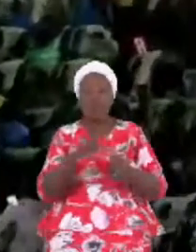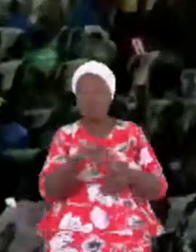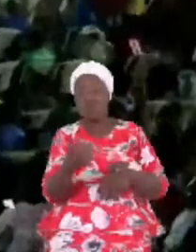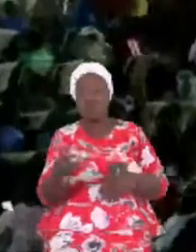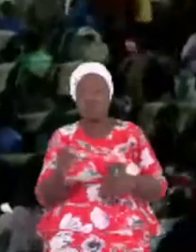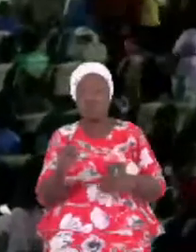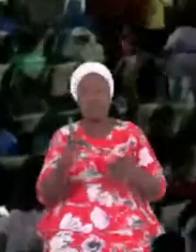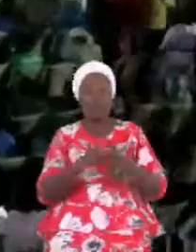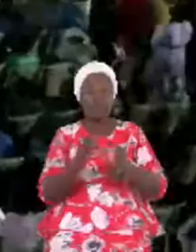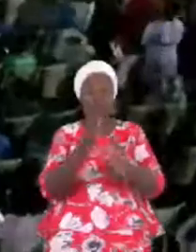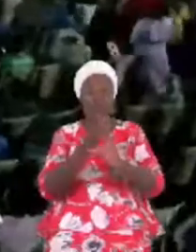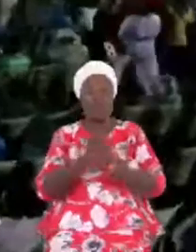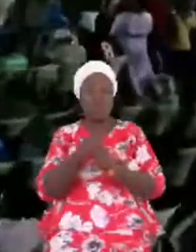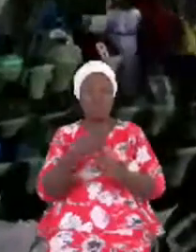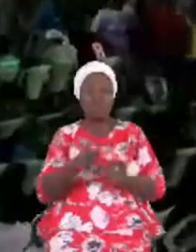Gardez cette date.